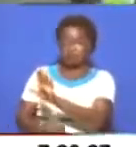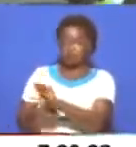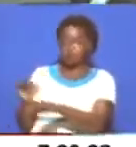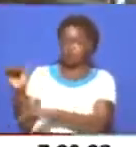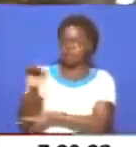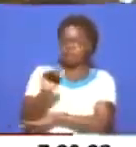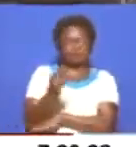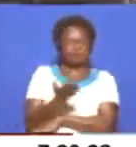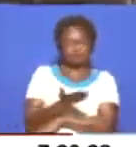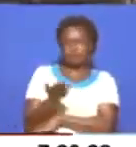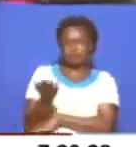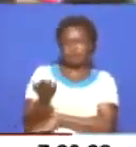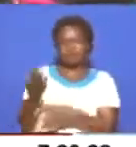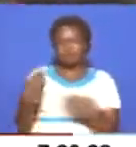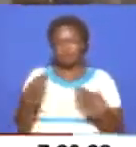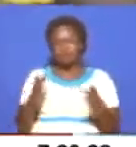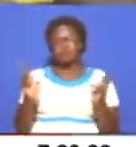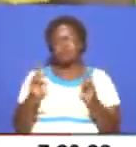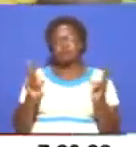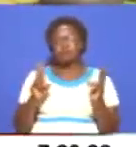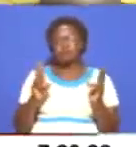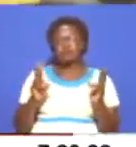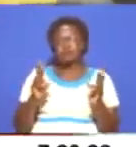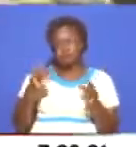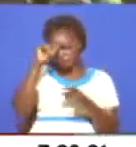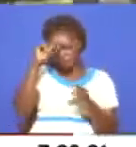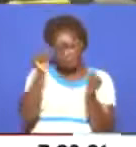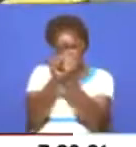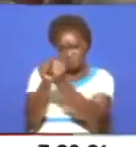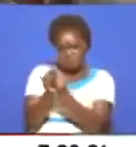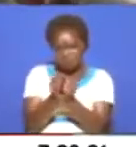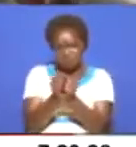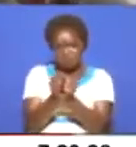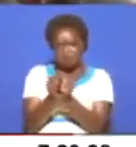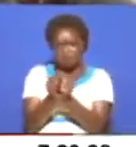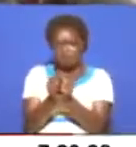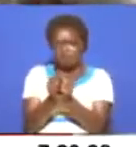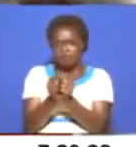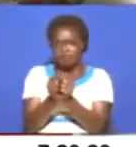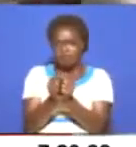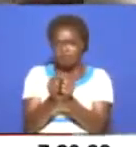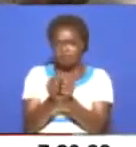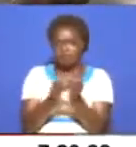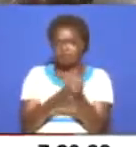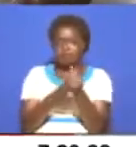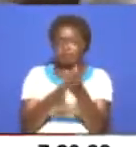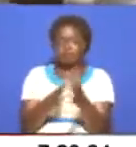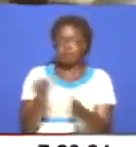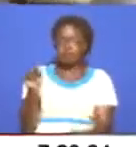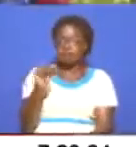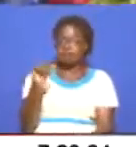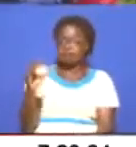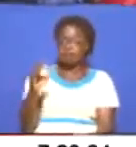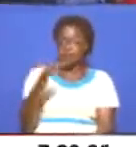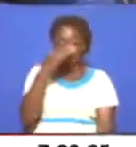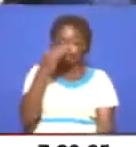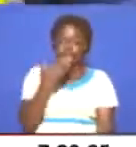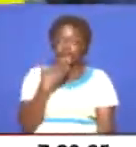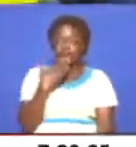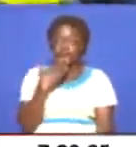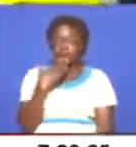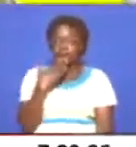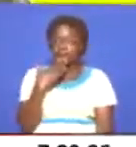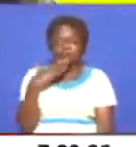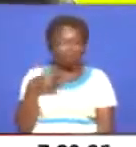Botula, mko tayari tuunde hii serikali pamoja? Kiongozi wa chama cha ANC Musalia Mudavadi akisimama